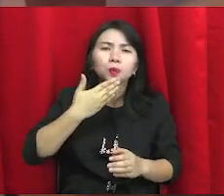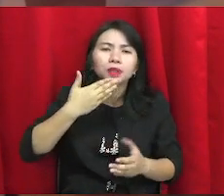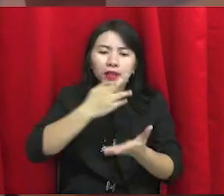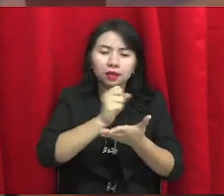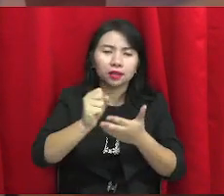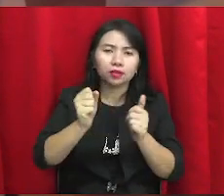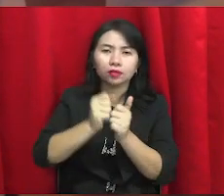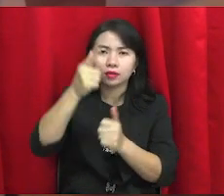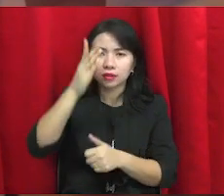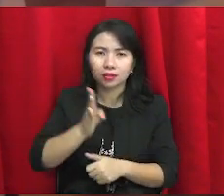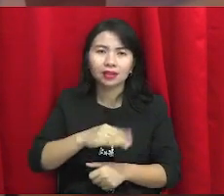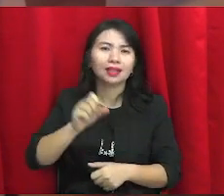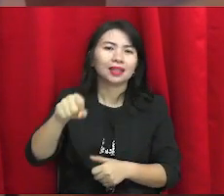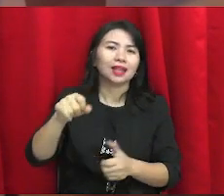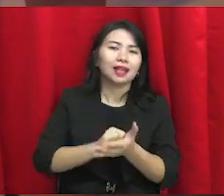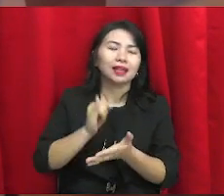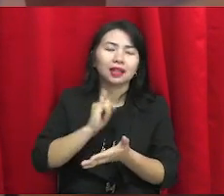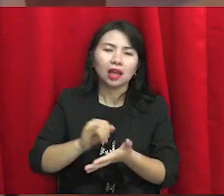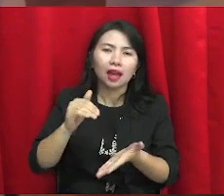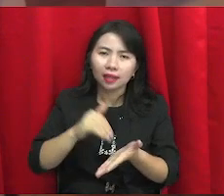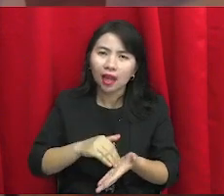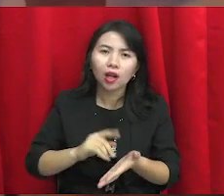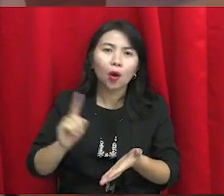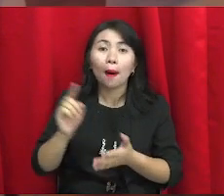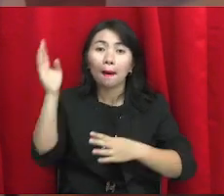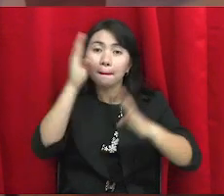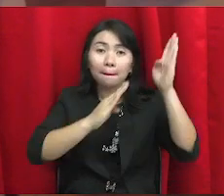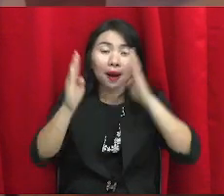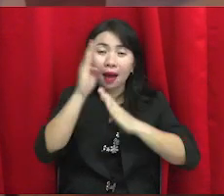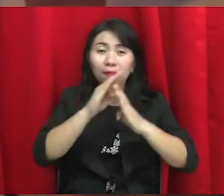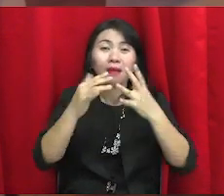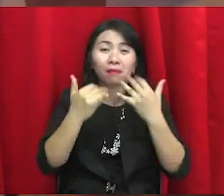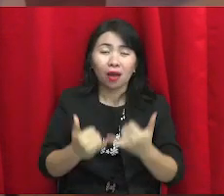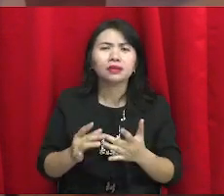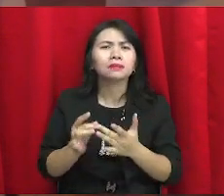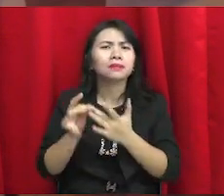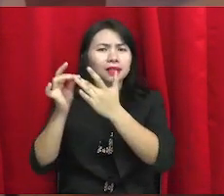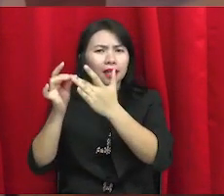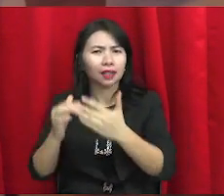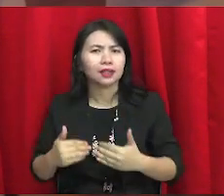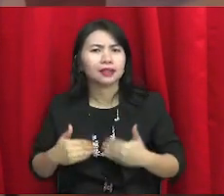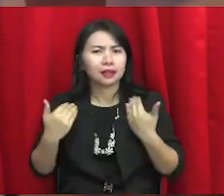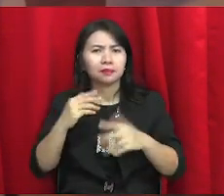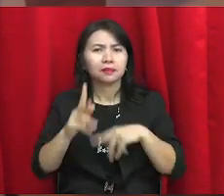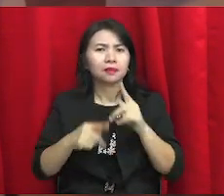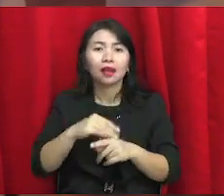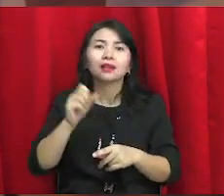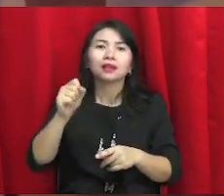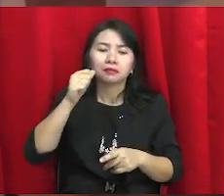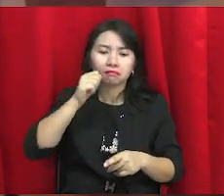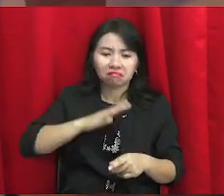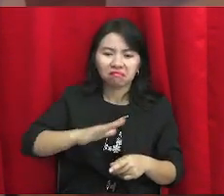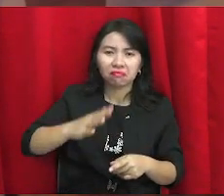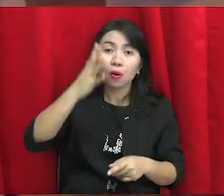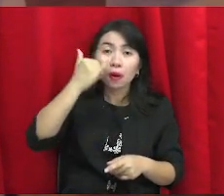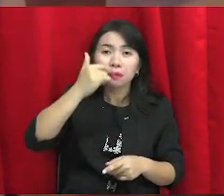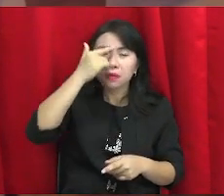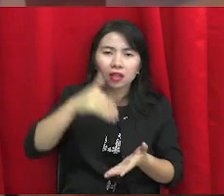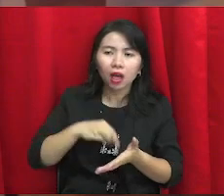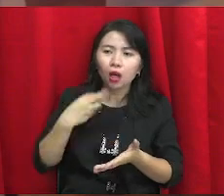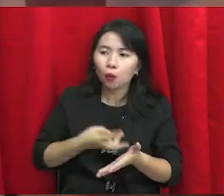Panginoon, which is yun po yung kadalasan na problema po namin, especially po sa mga babae, Sir. Kasi naghahanap kami ng